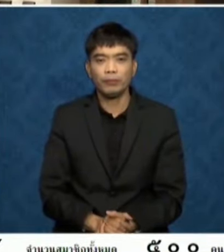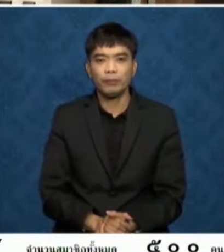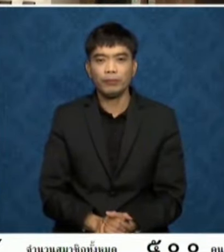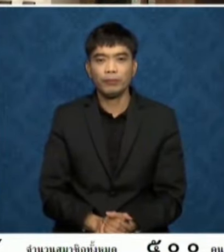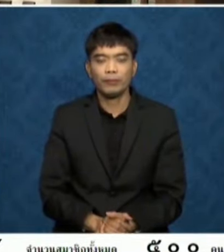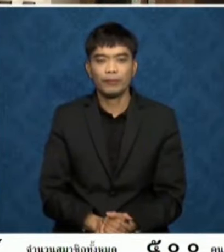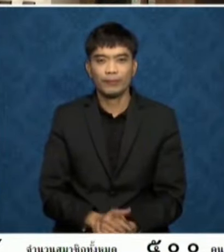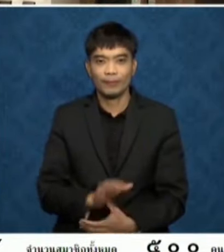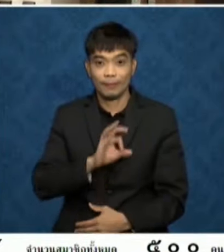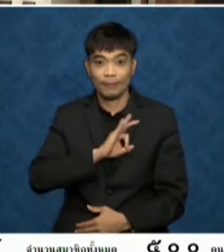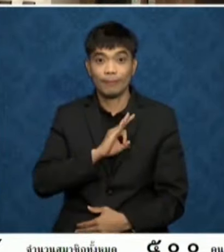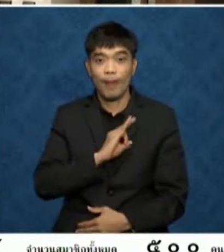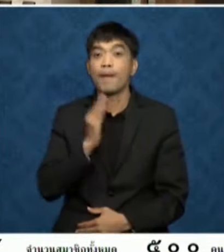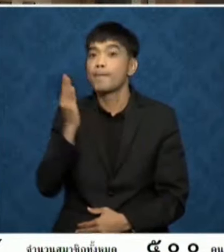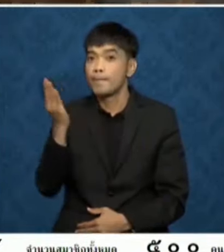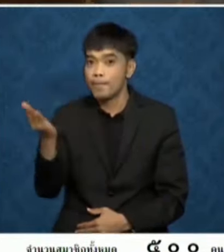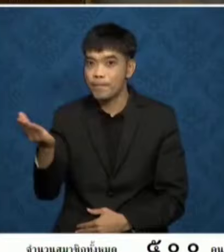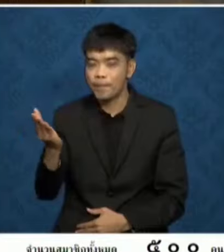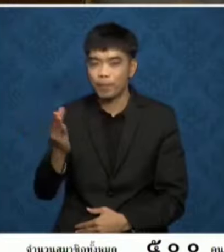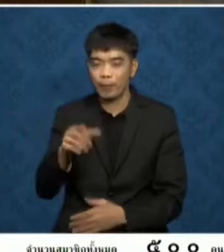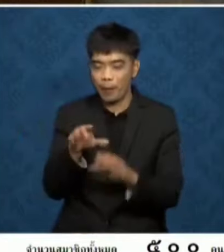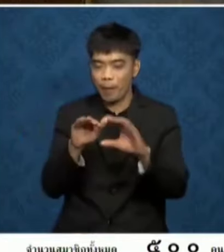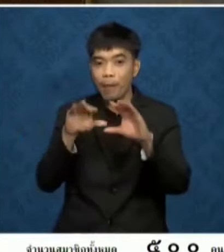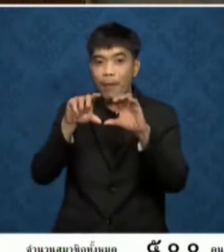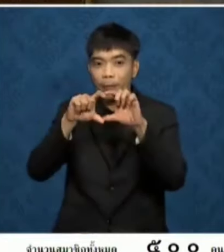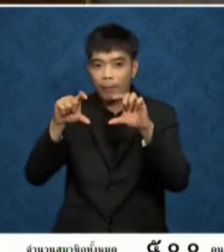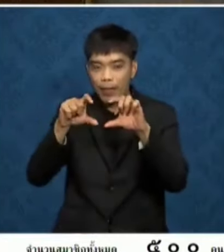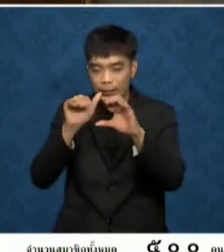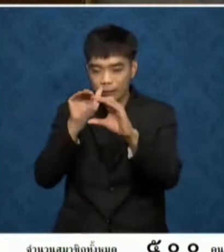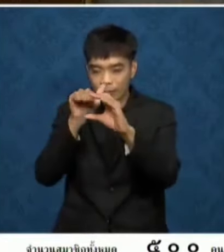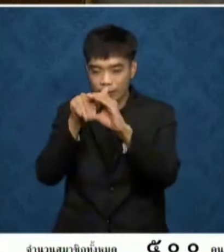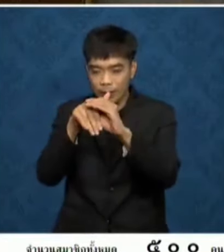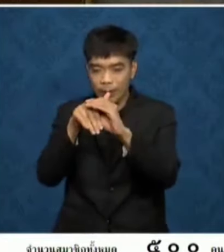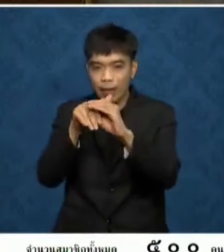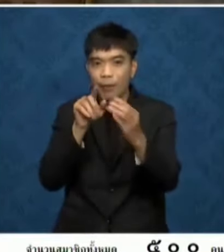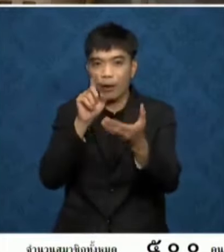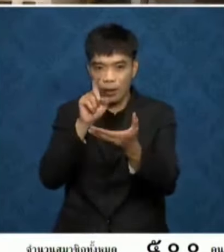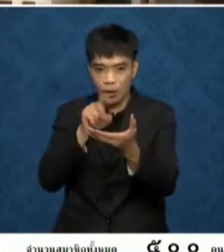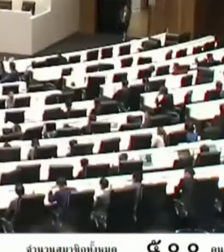ขอเชิญท่านสมาชิกใช้สิทธิ์แสดงตนครับปลดเสียบบัตรและกดปุ่มแสดงตนครับ